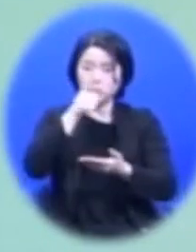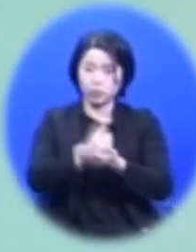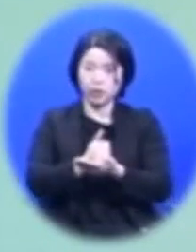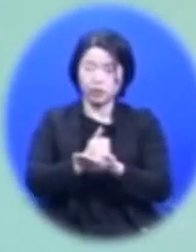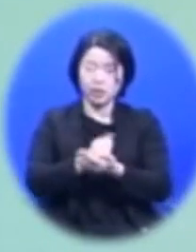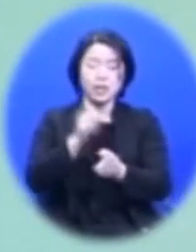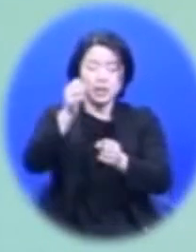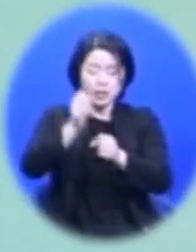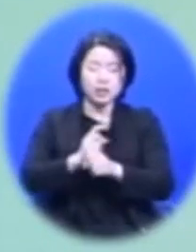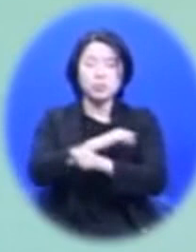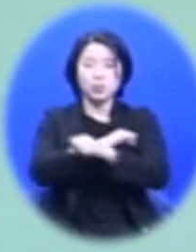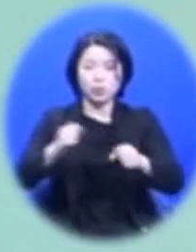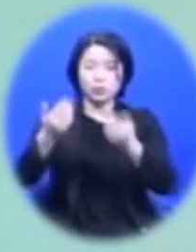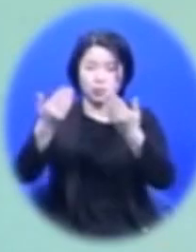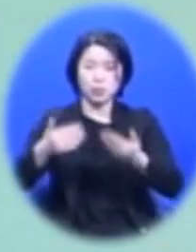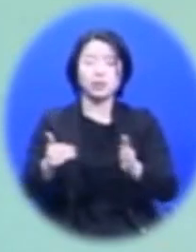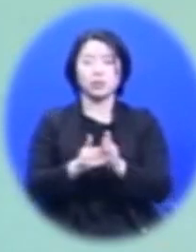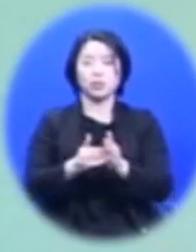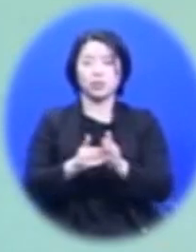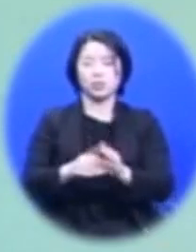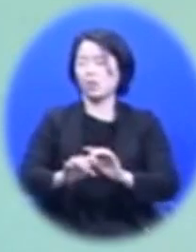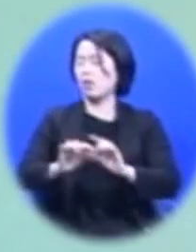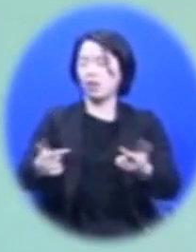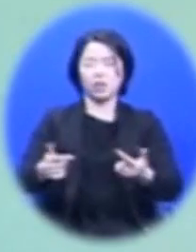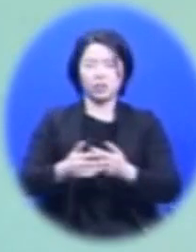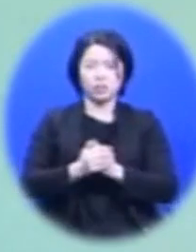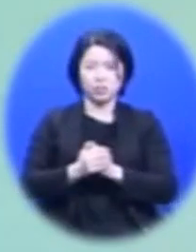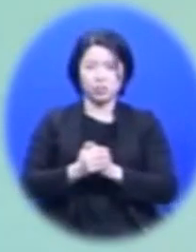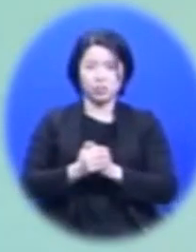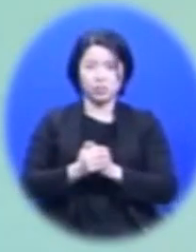용서받은 것이다. 그렇지 않습니다.